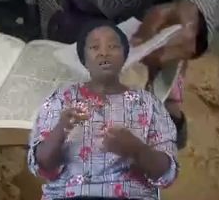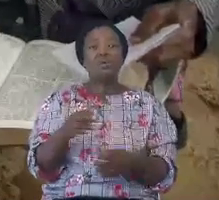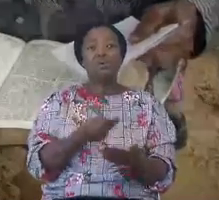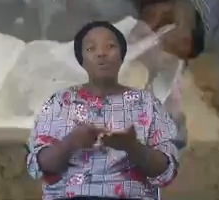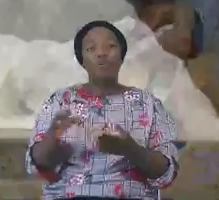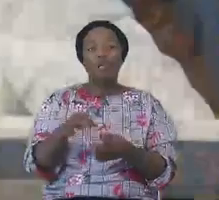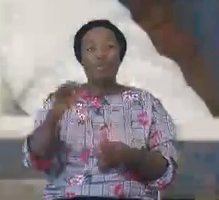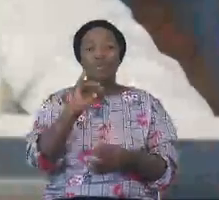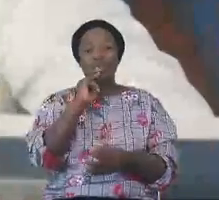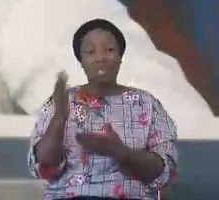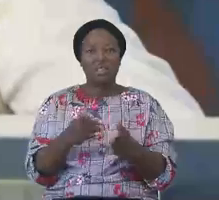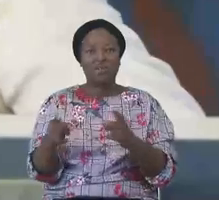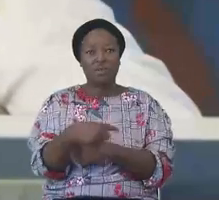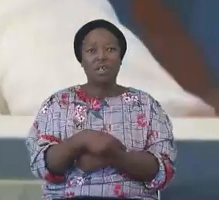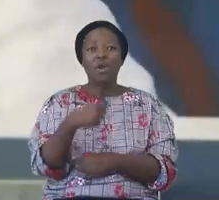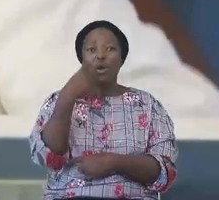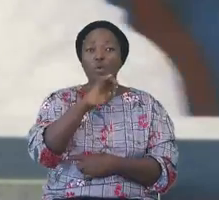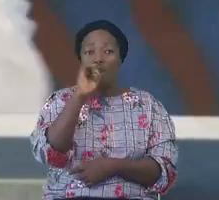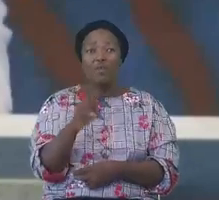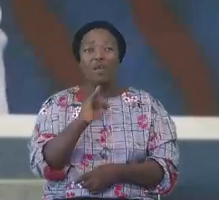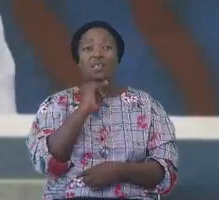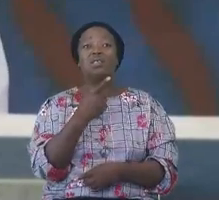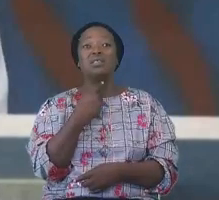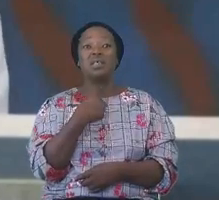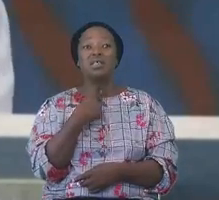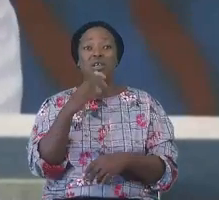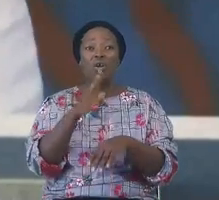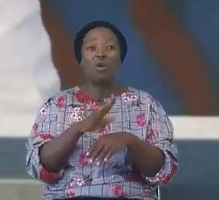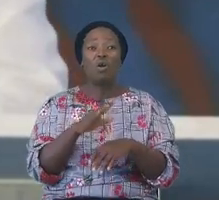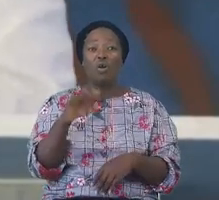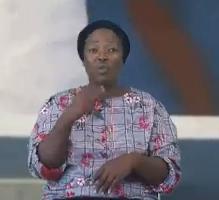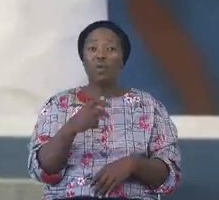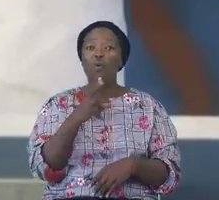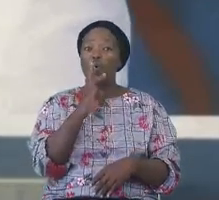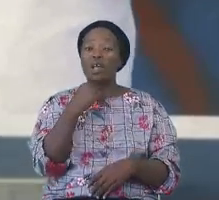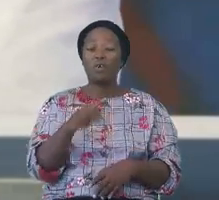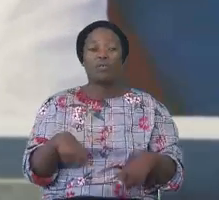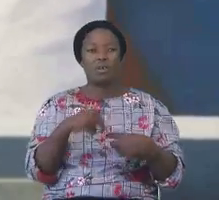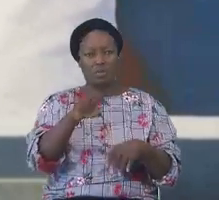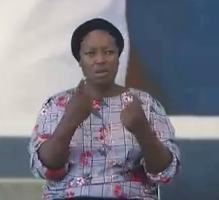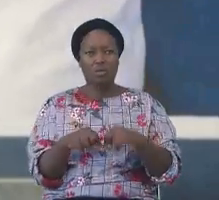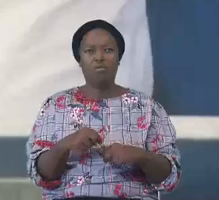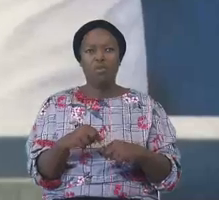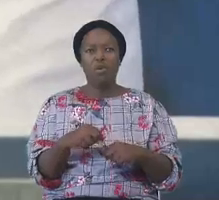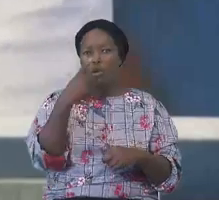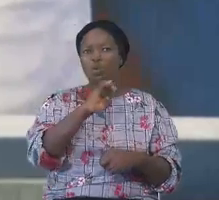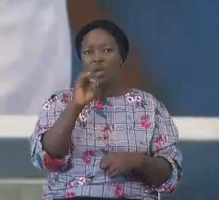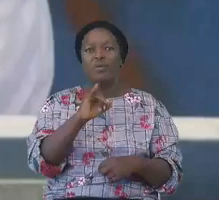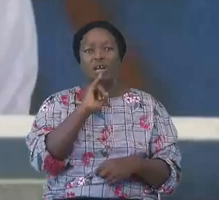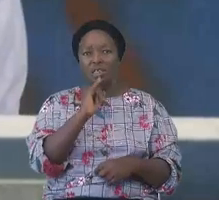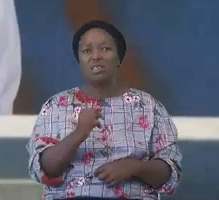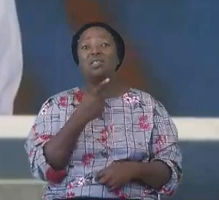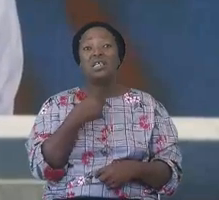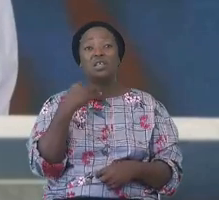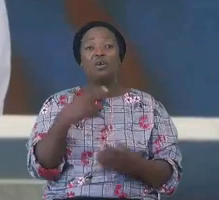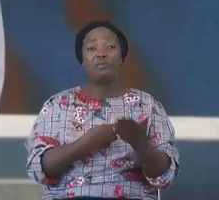le baptême, l'immersion dans le Saint-Esprit est disponible aujourd'hui. Quiconque a soif